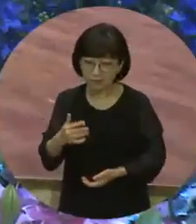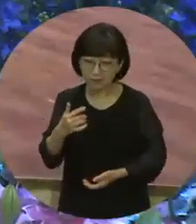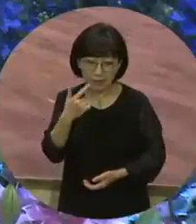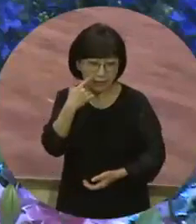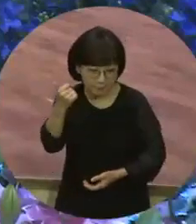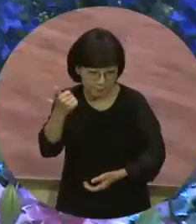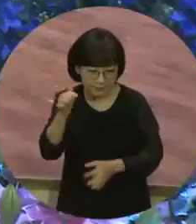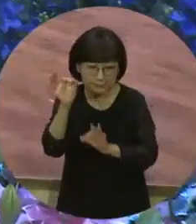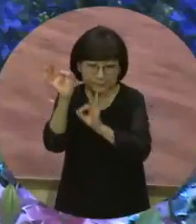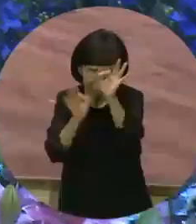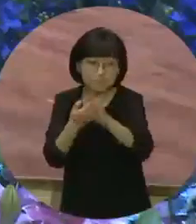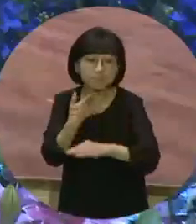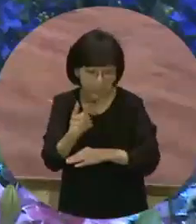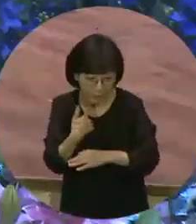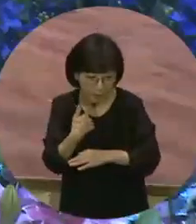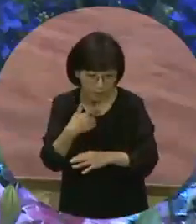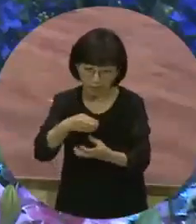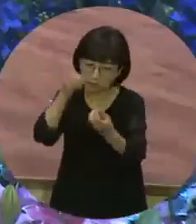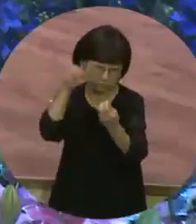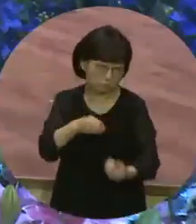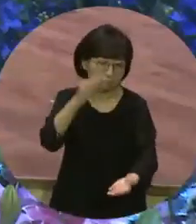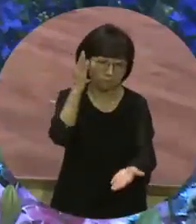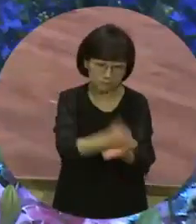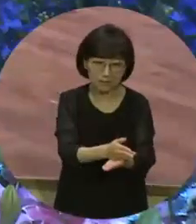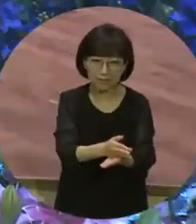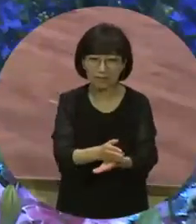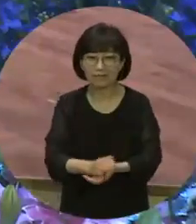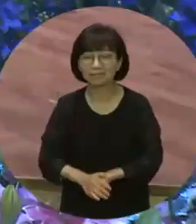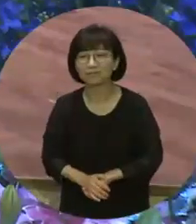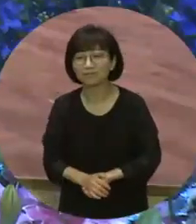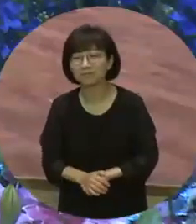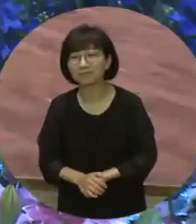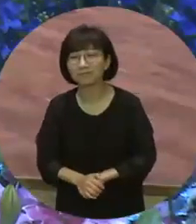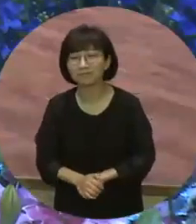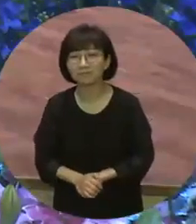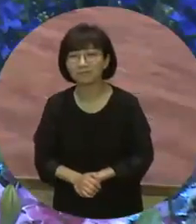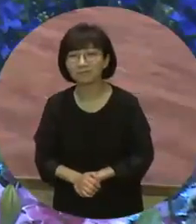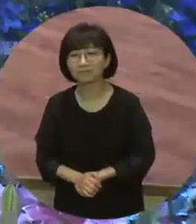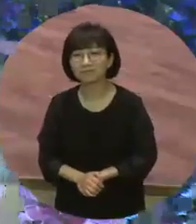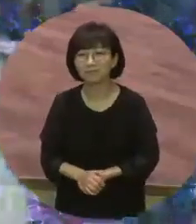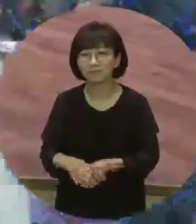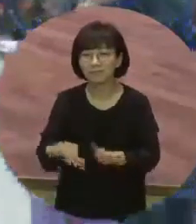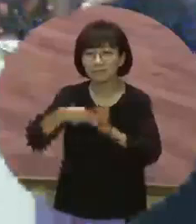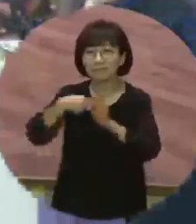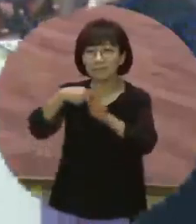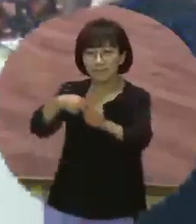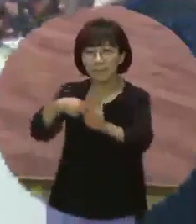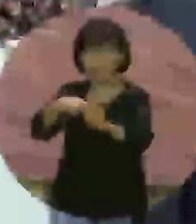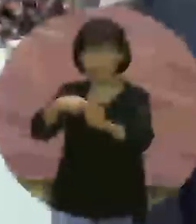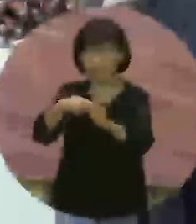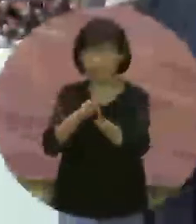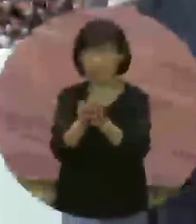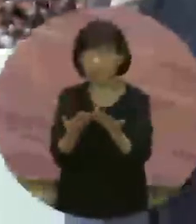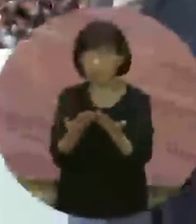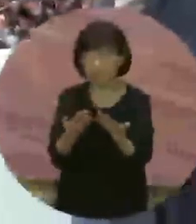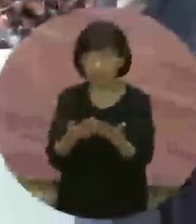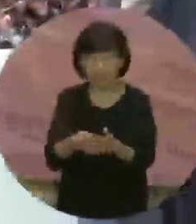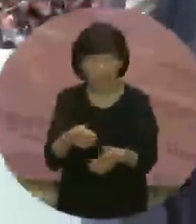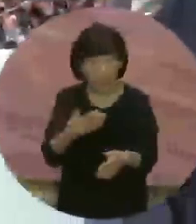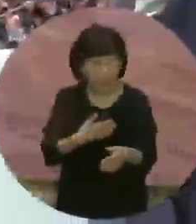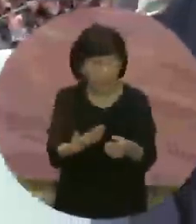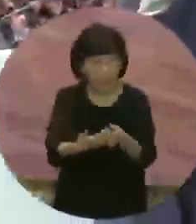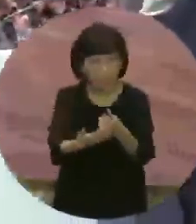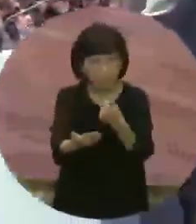실패해. 이사야 31장 1절로 3절에 보면요 이렇게 말씀하고 있습니다. 도움을 구하러 애굽으로